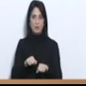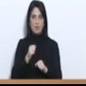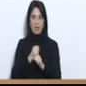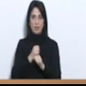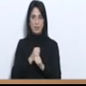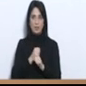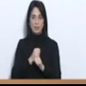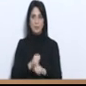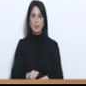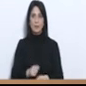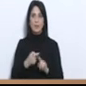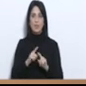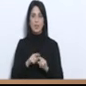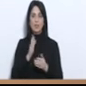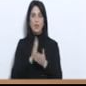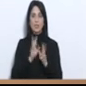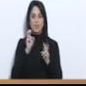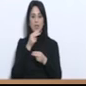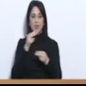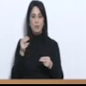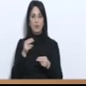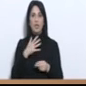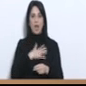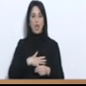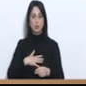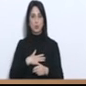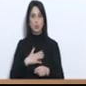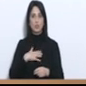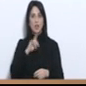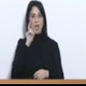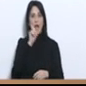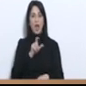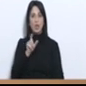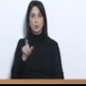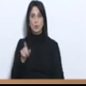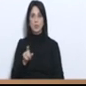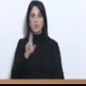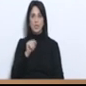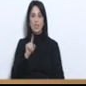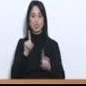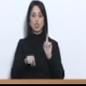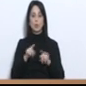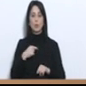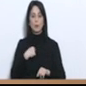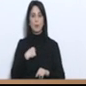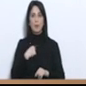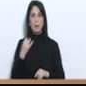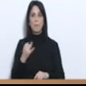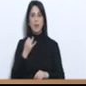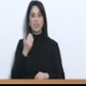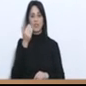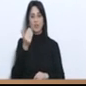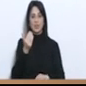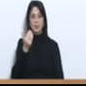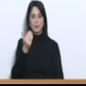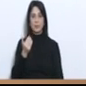გაკეთდეს. ეს არის თემა, რომელიც აწუხებს ჩვენ ახალგაზრდობას და ზოგადად მე მაინტერესებს თქვენი